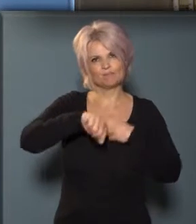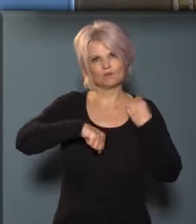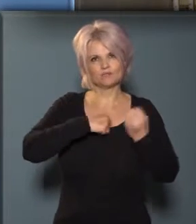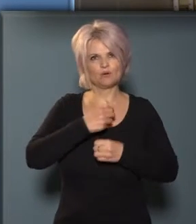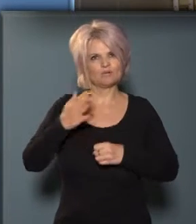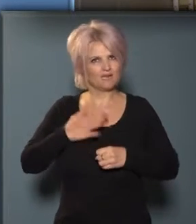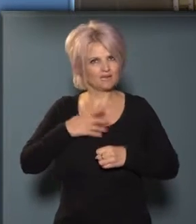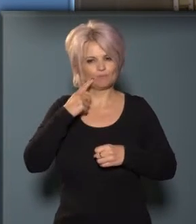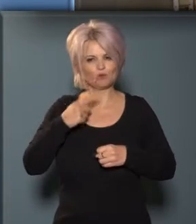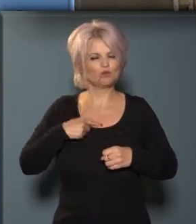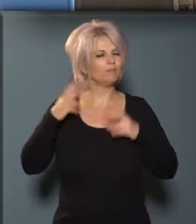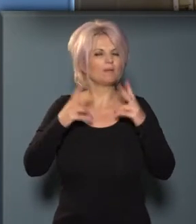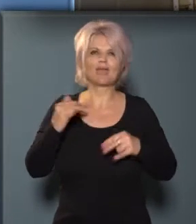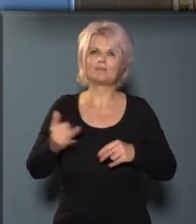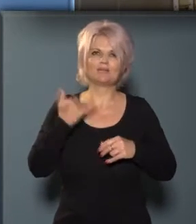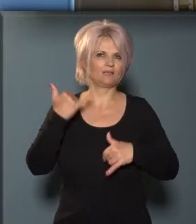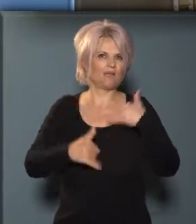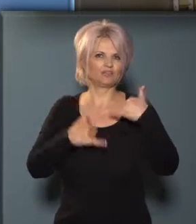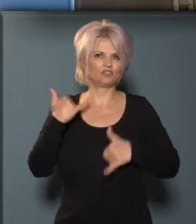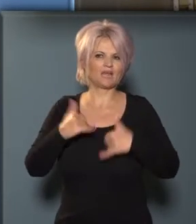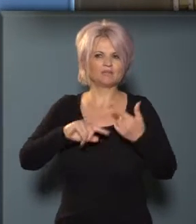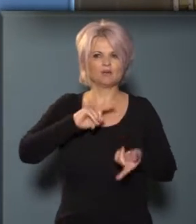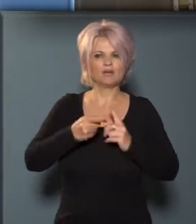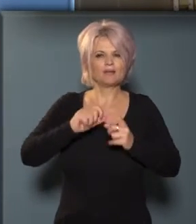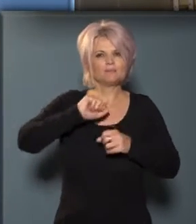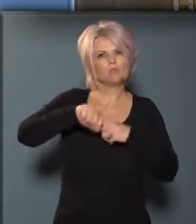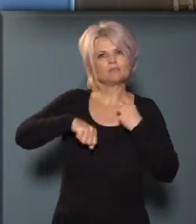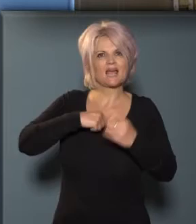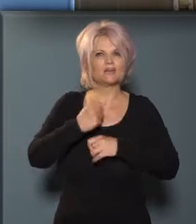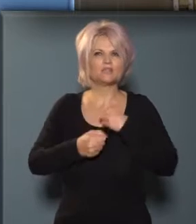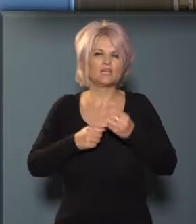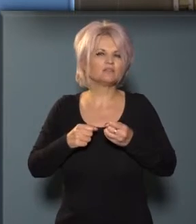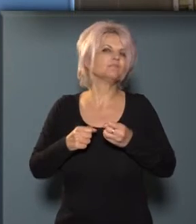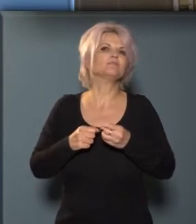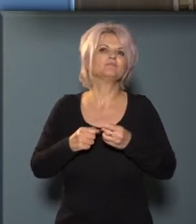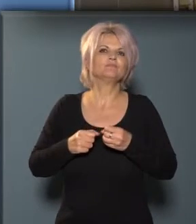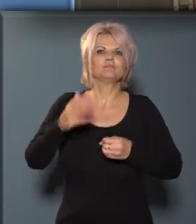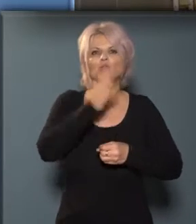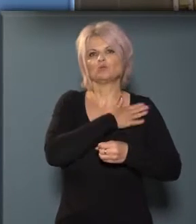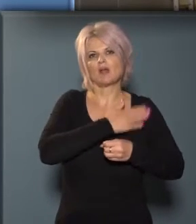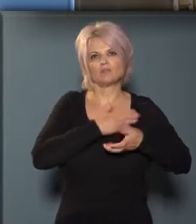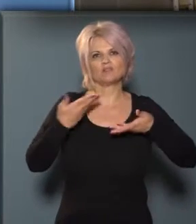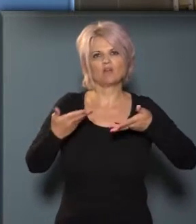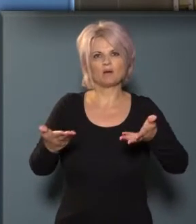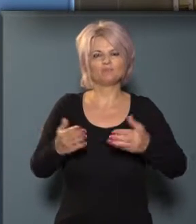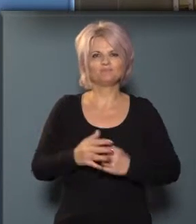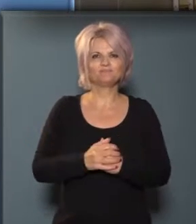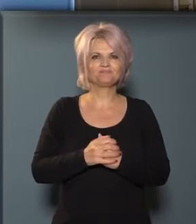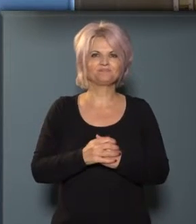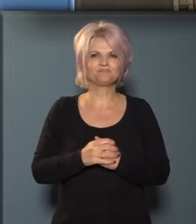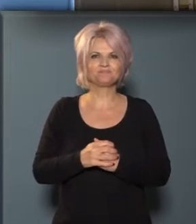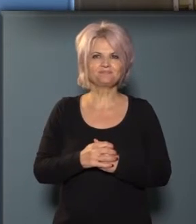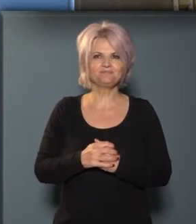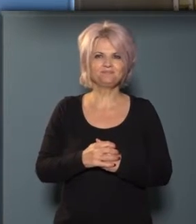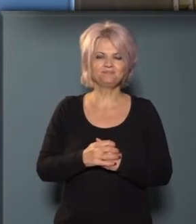is azt mondom, hogy nem kell mindig versenyeztetni őket, hanem a mozgásért tulajdonképpen valamilyen szintű jutalmat kapnak, de olyan jutalmat